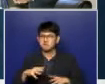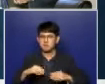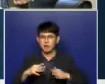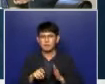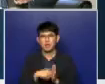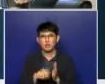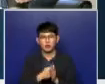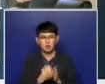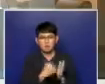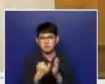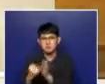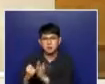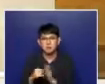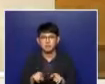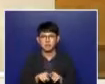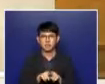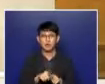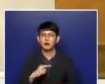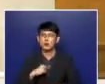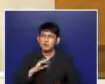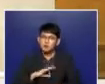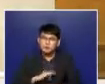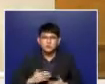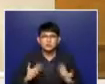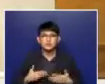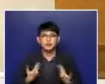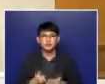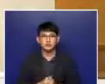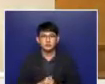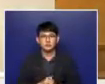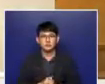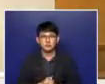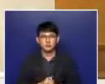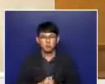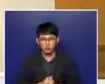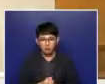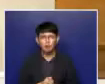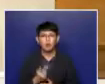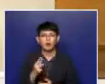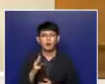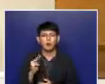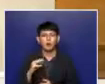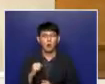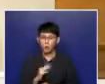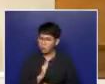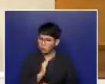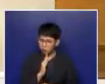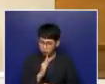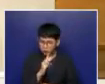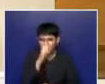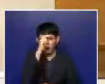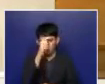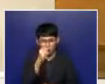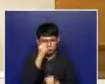กทมแล้วก็อีกแยกอีกขาหนึ่งก็ไปสุดเขตที่สะพานสมเด็จพระเจ้าตากสินก่อนจะข้ามฝั่งไปที่ฝั่ง